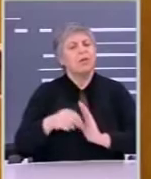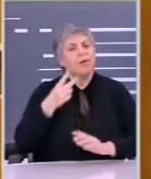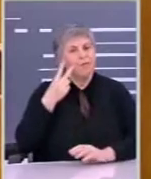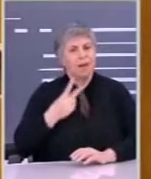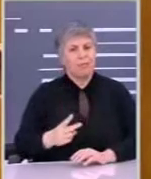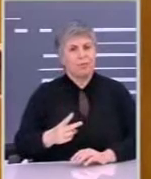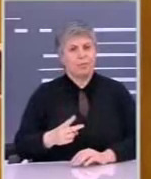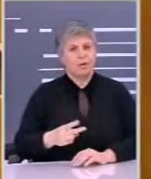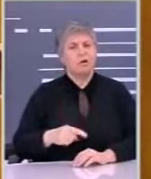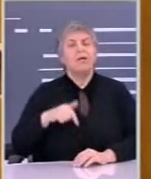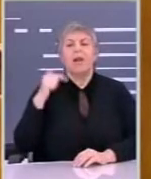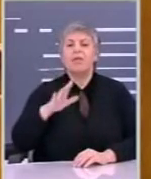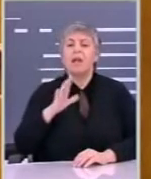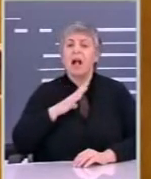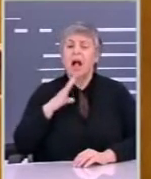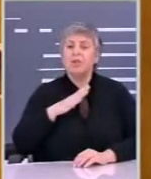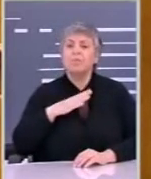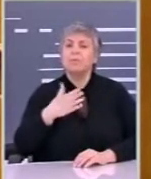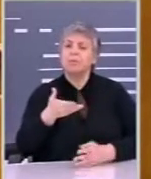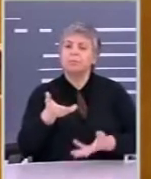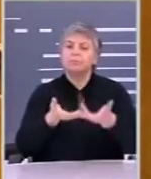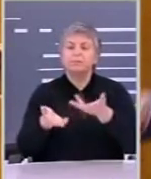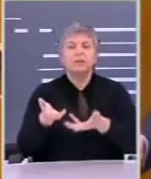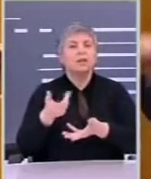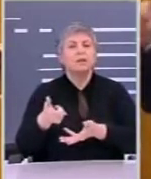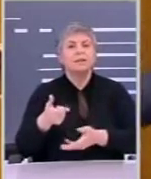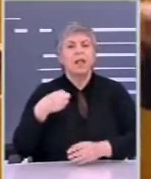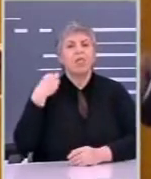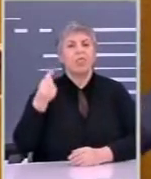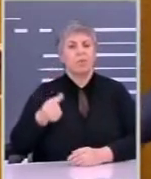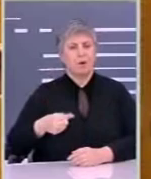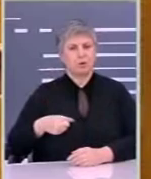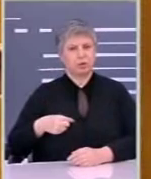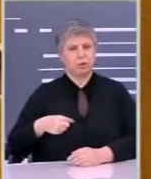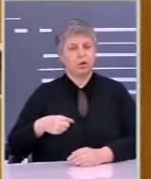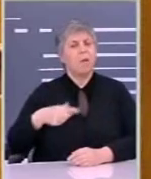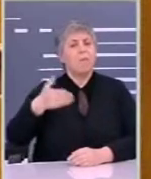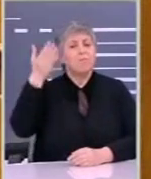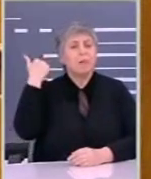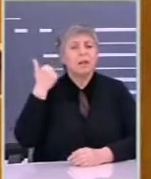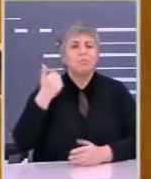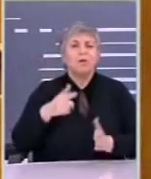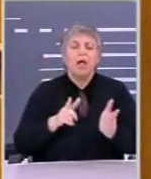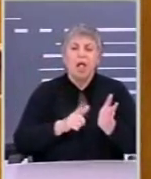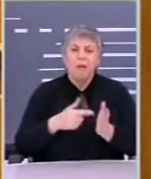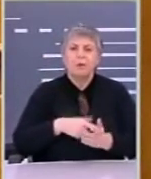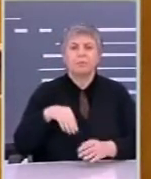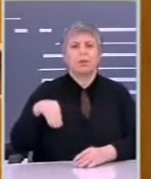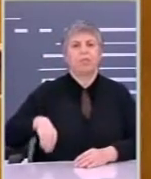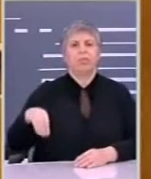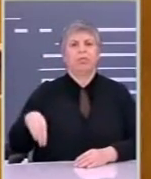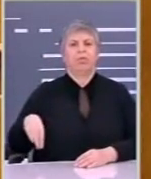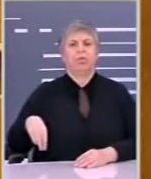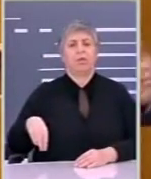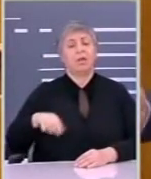έχει αφαιρεθεί από το κόστος των δουλειών που κάνουν οι μίζες που δίνανε για να πάρουν δουλειές στο δημόσιο, οι προμηθευτές του